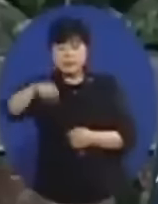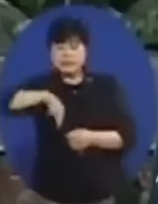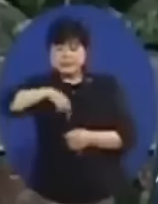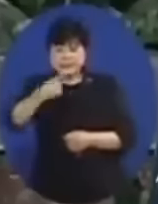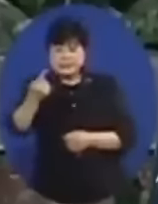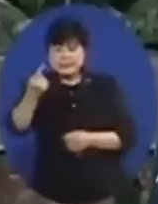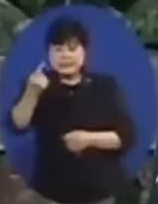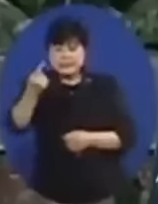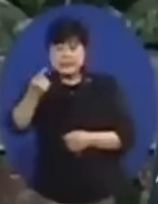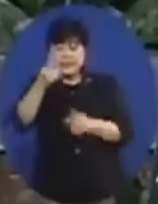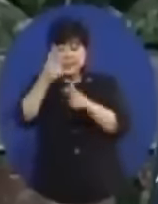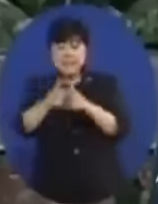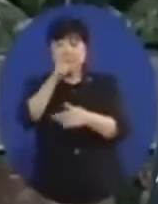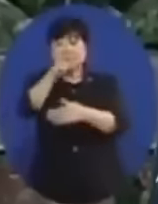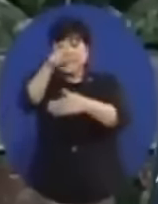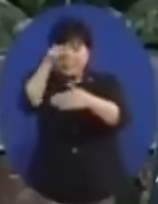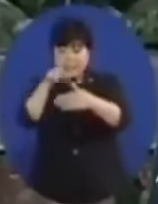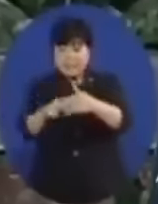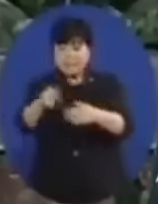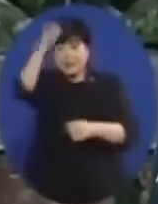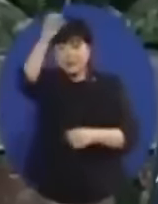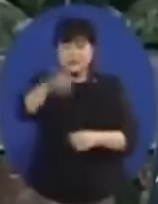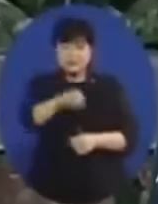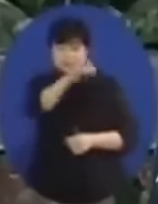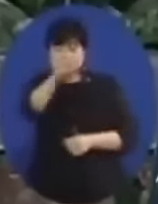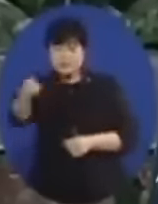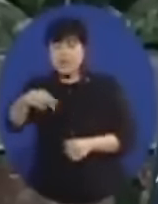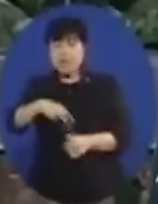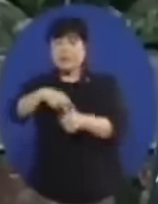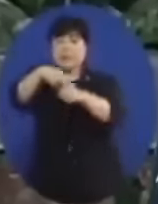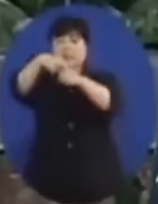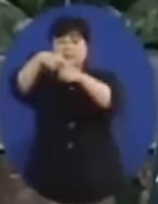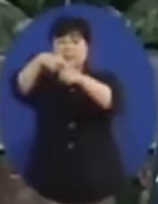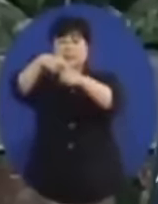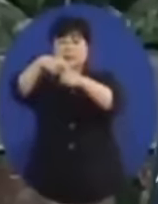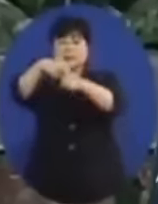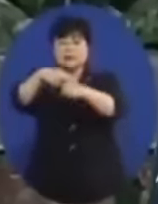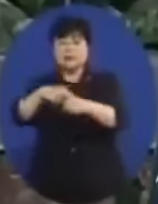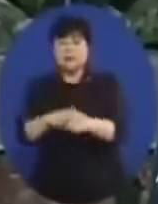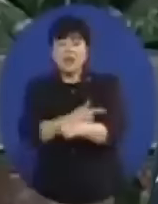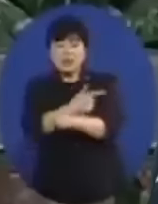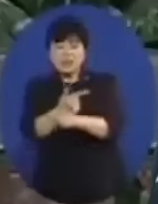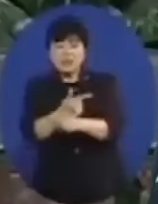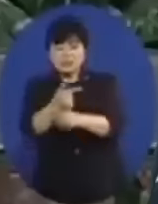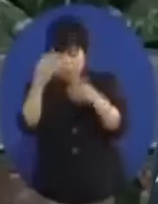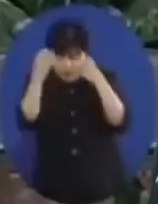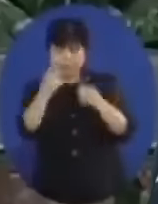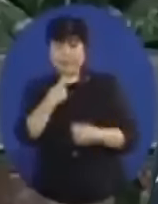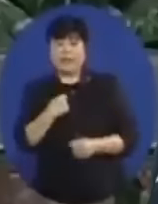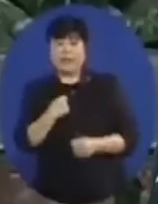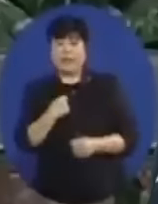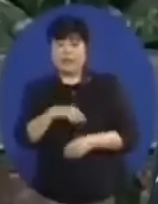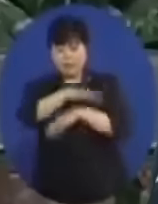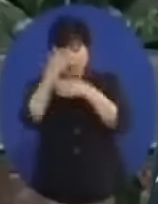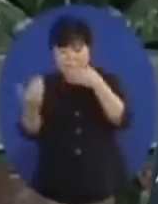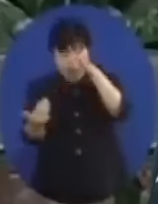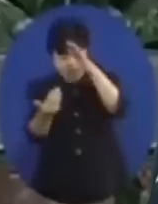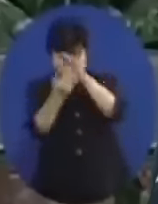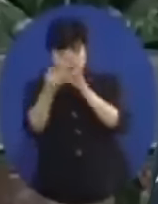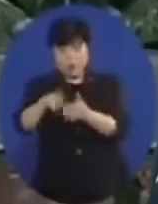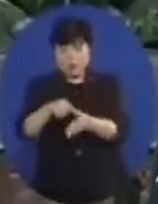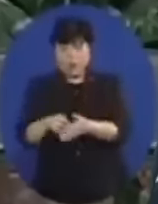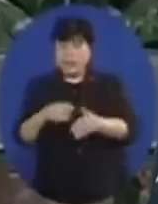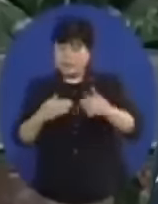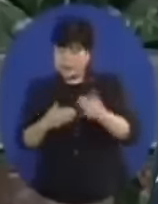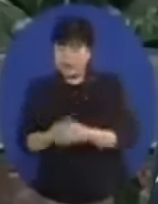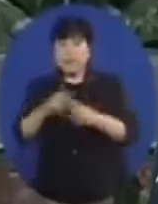자신이 예수님 안에서 십자가에 매달려서 6시간 동안 고난당하시고 다 이루어서 청산했기